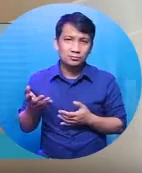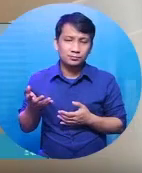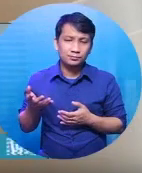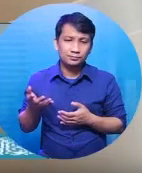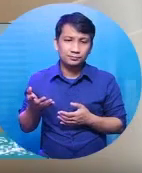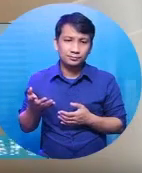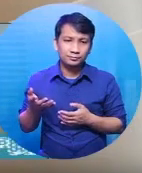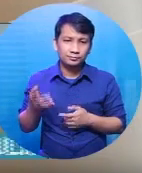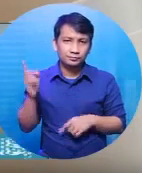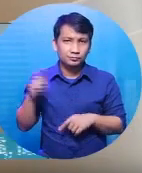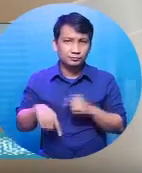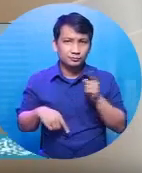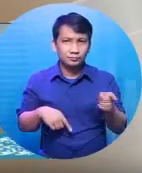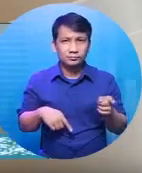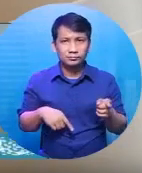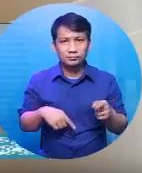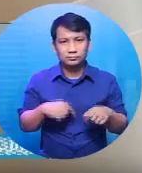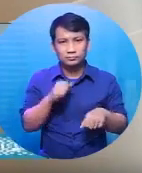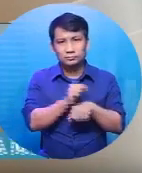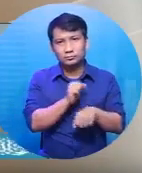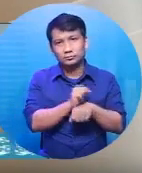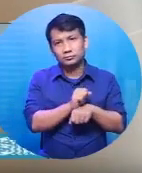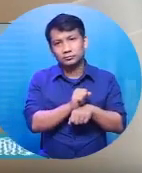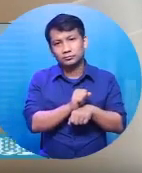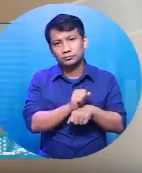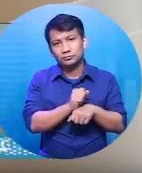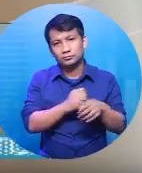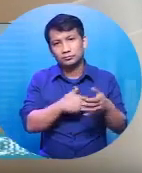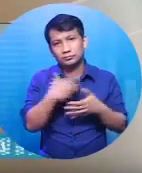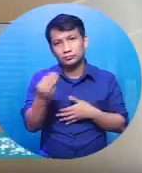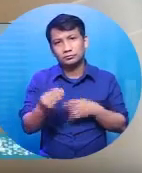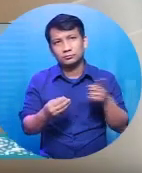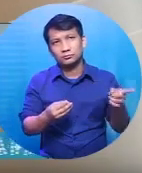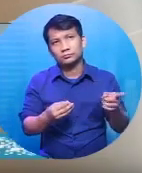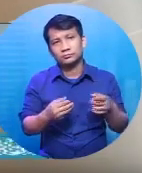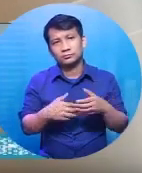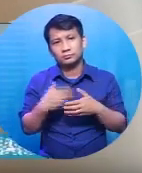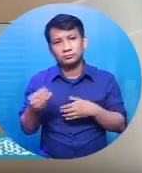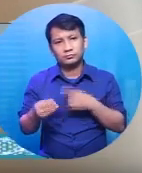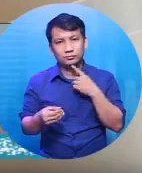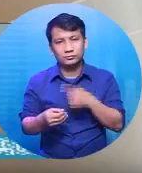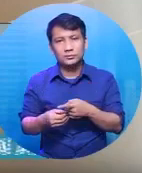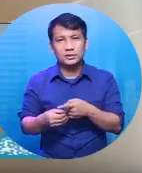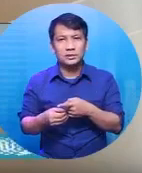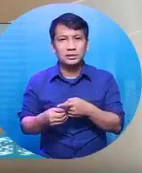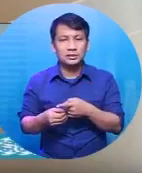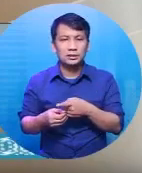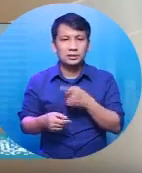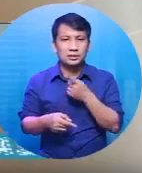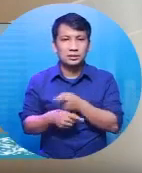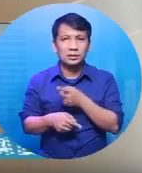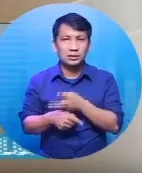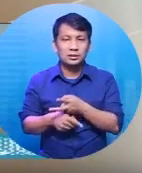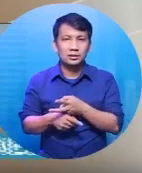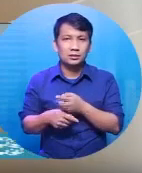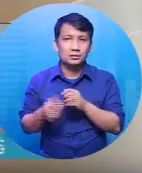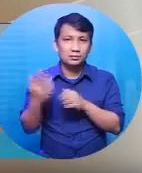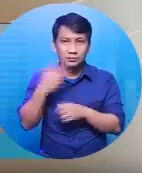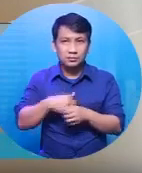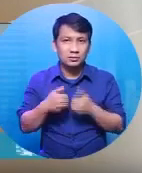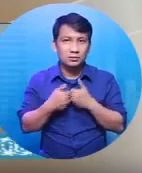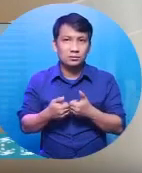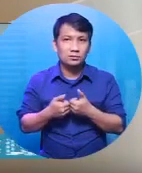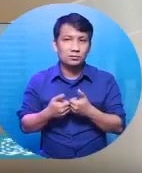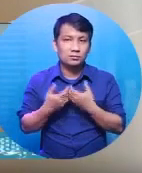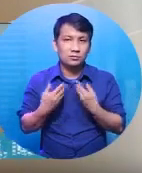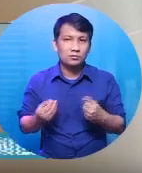ko po, hindi ko po talaga yung pinagtrabaho nung umalis po ako ng Pilipinas. Kasi okay. Nga po kasi nga po maganda yung pagsasama namin, mawawalan